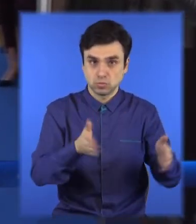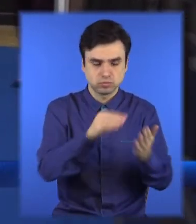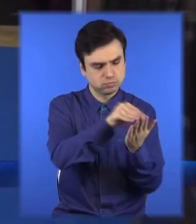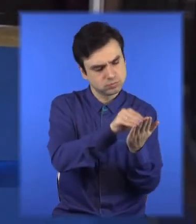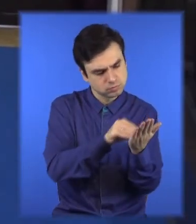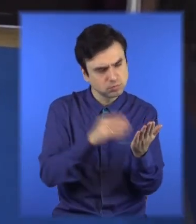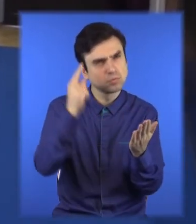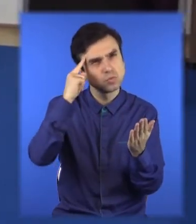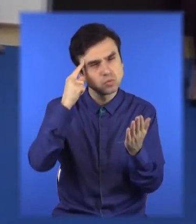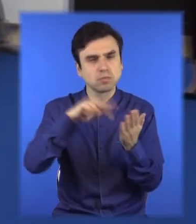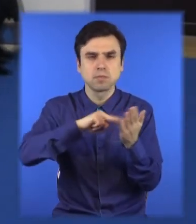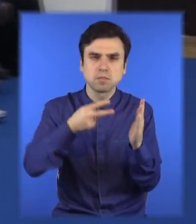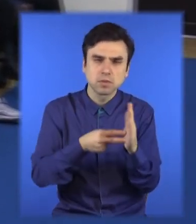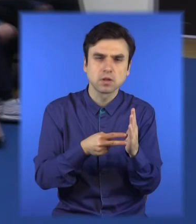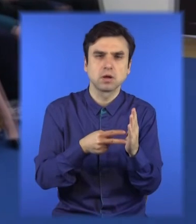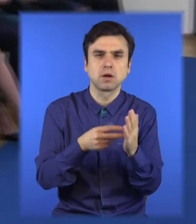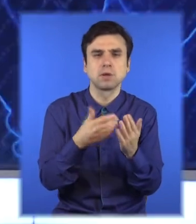Максим Бовчалюк, Перший міський.